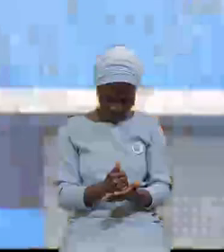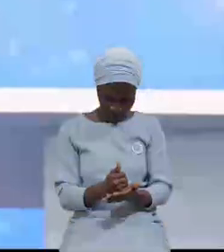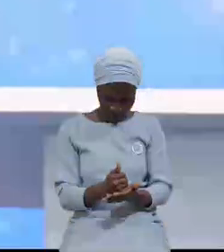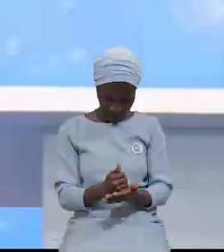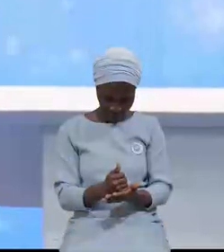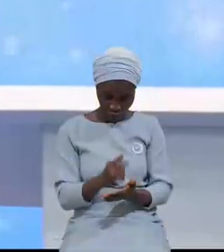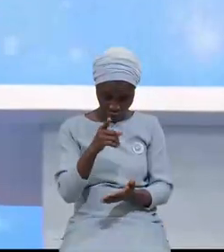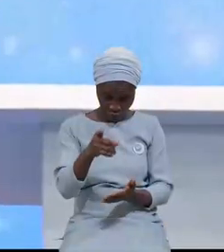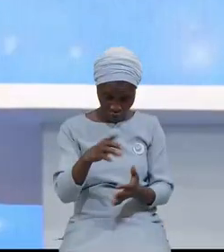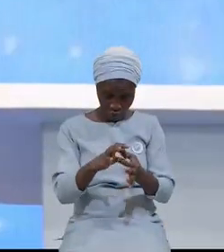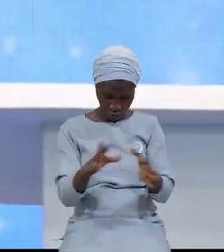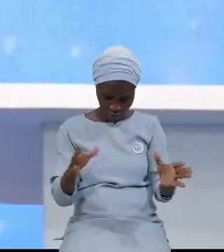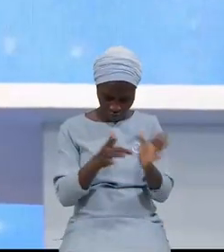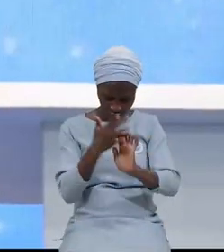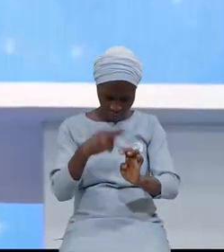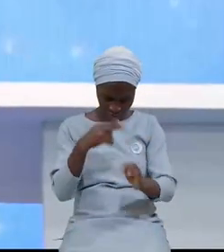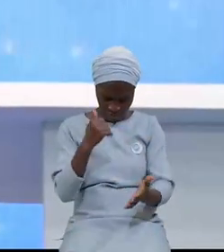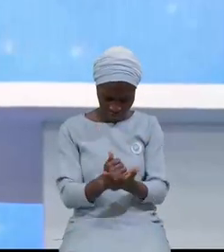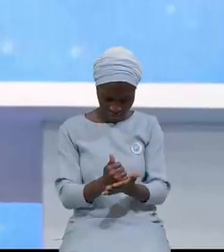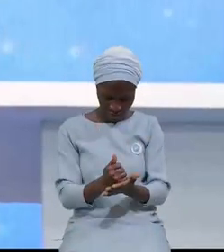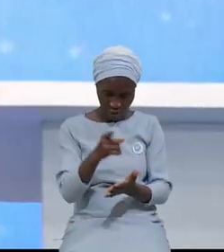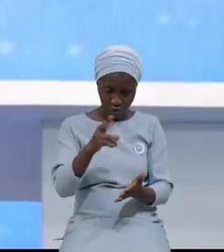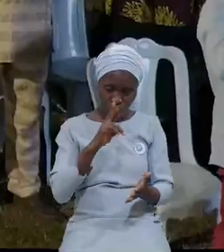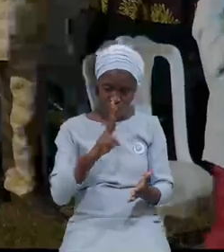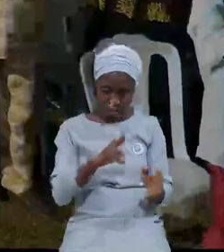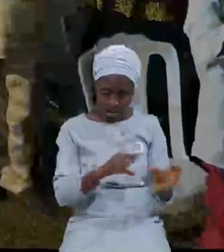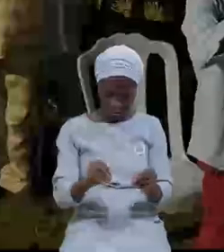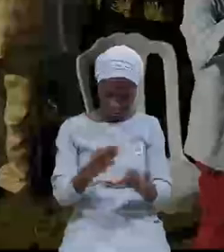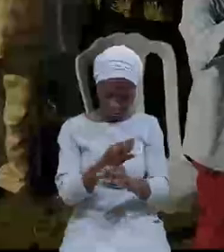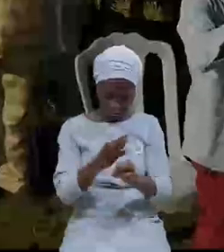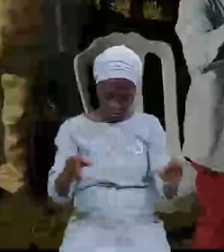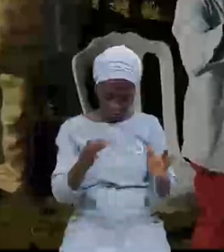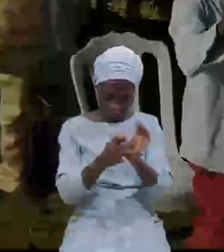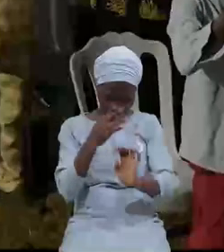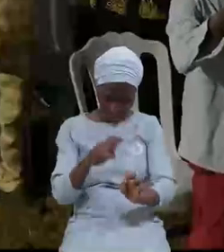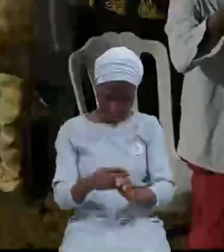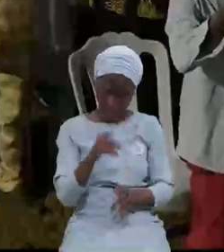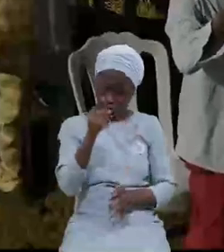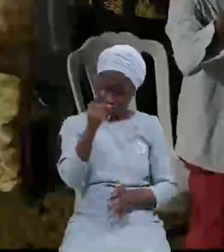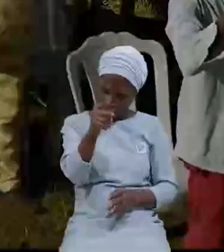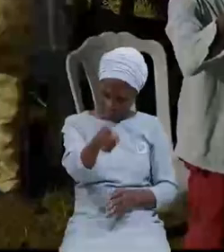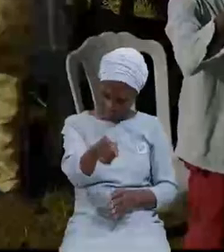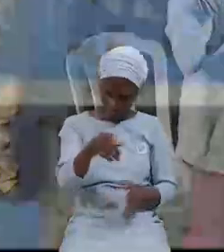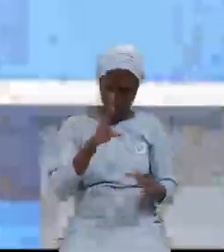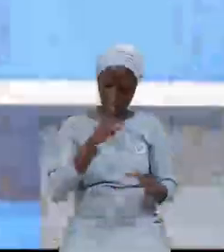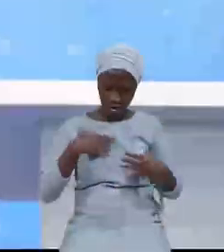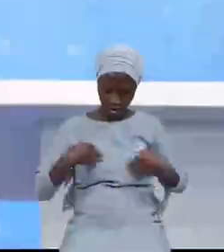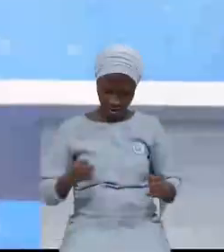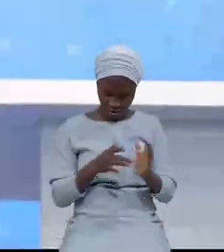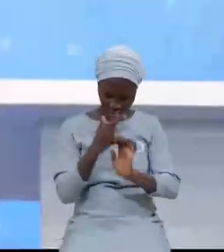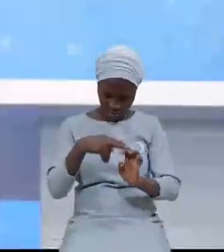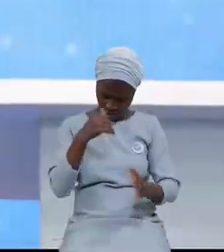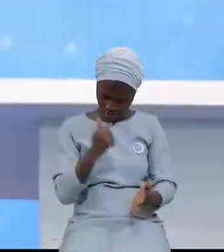Jésus tu es délié tu es affranchi tu es